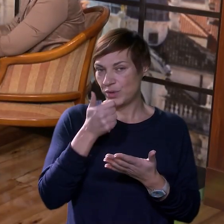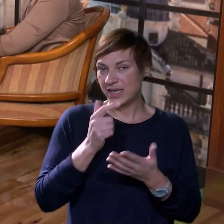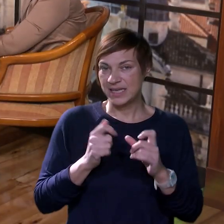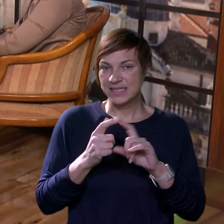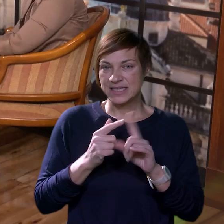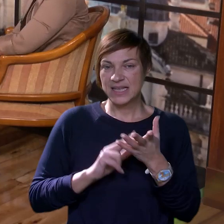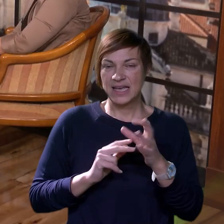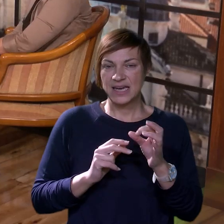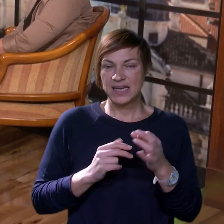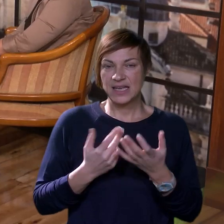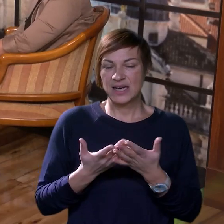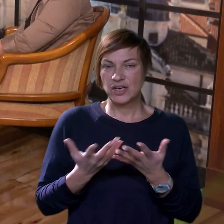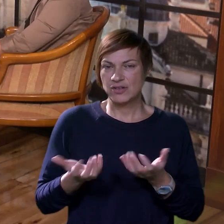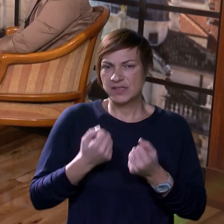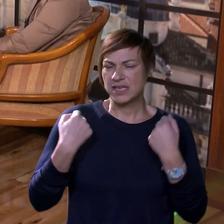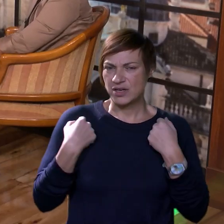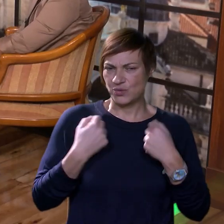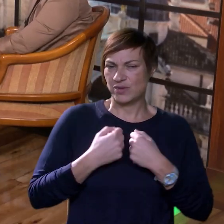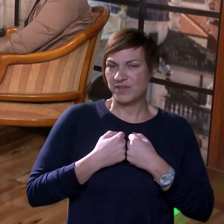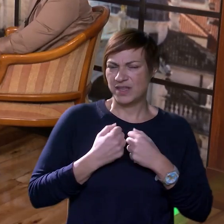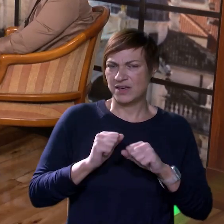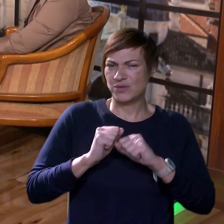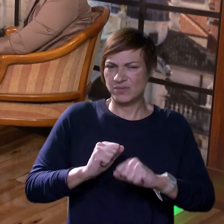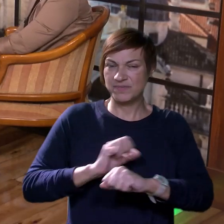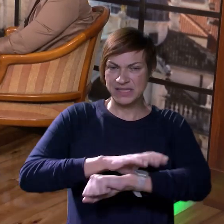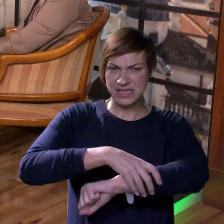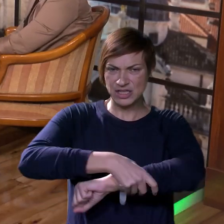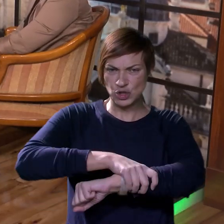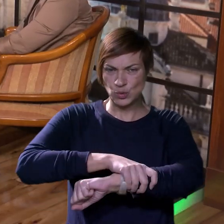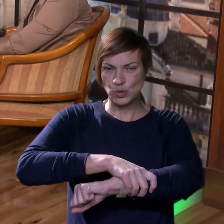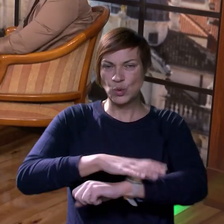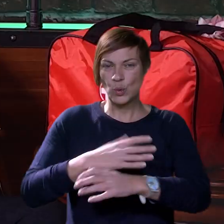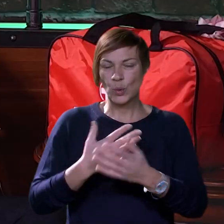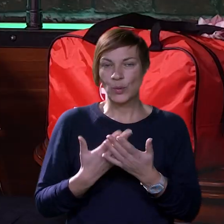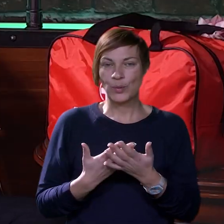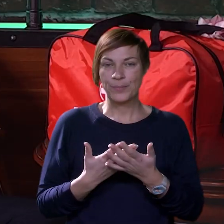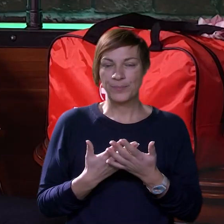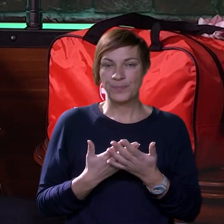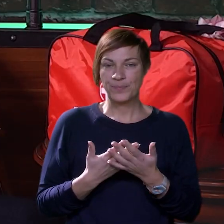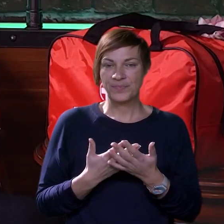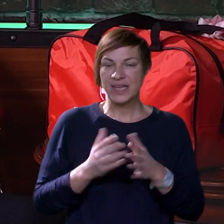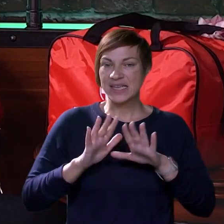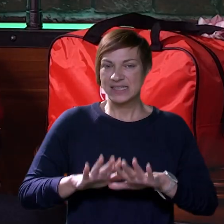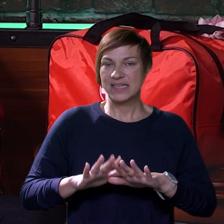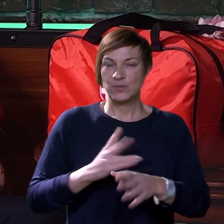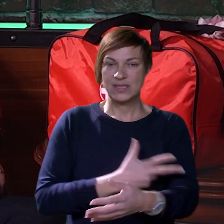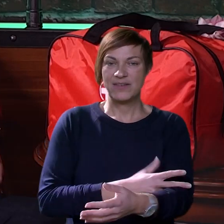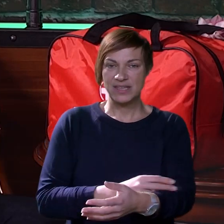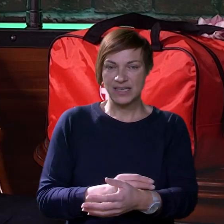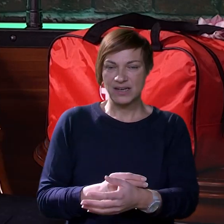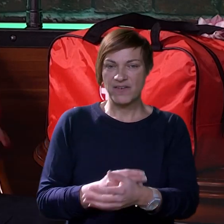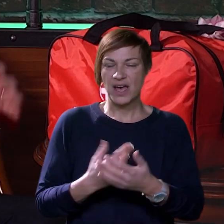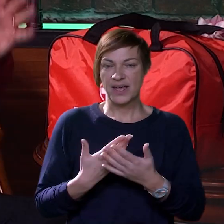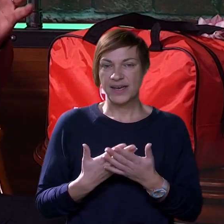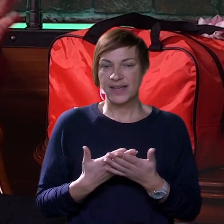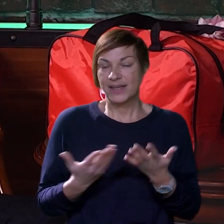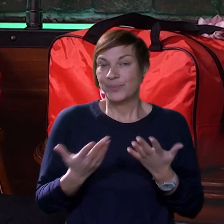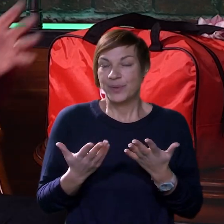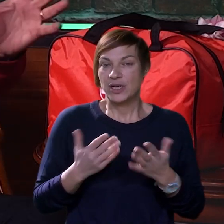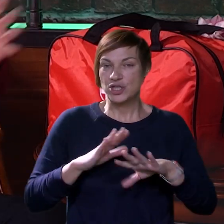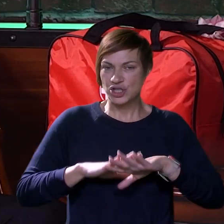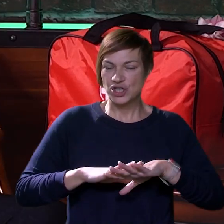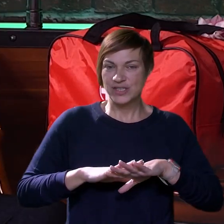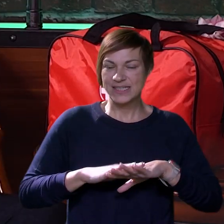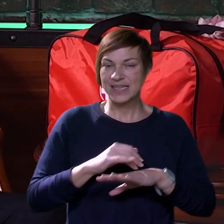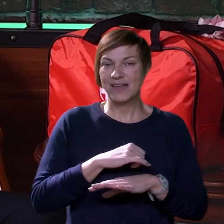ni sterilno. Skinuti vindjaku, pa stisnuti ruku, šta ja znam, zaustaviti krvarenje, bilo